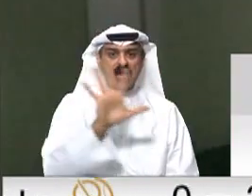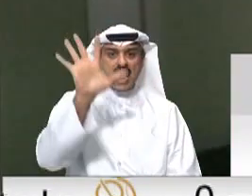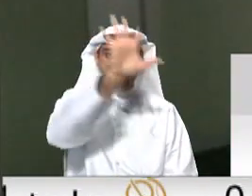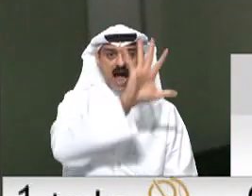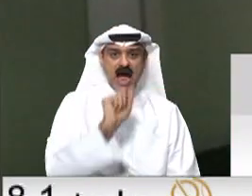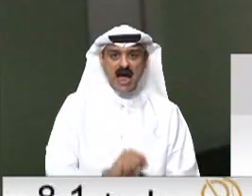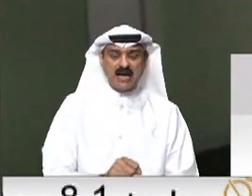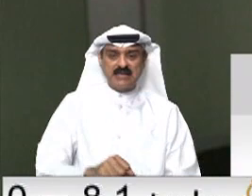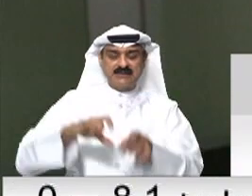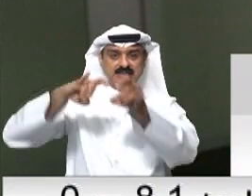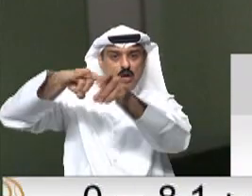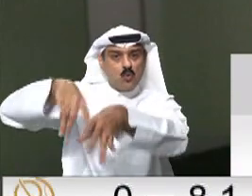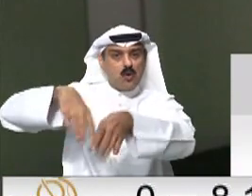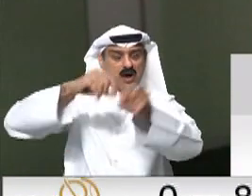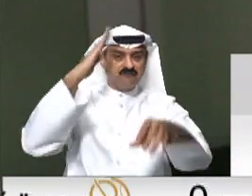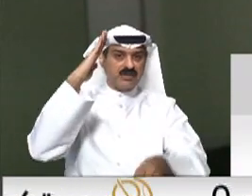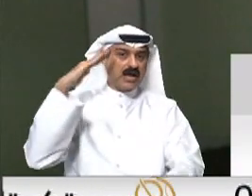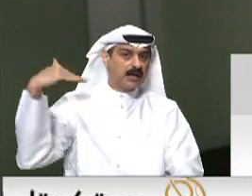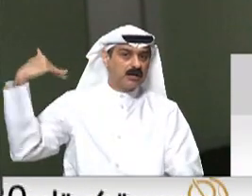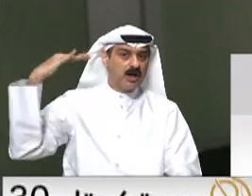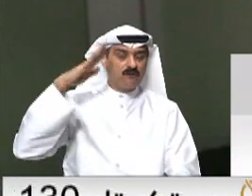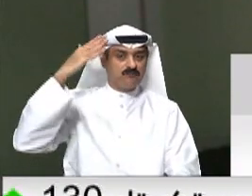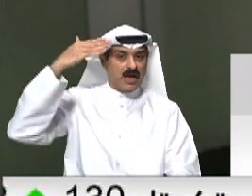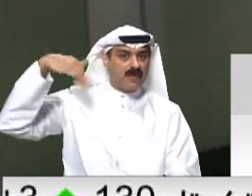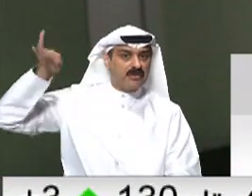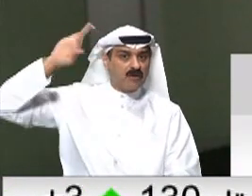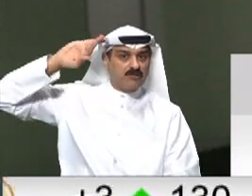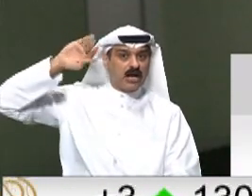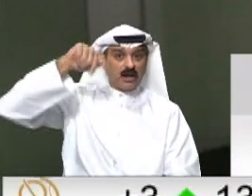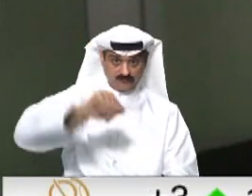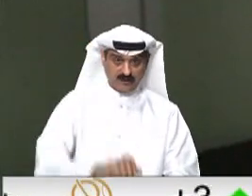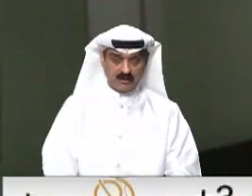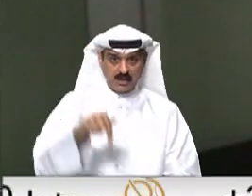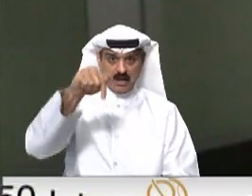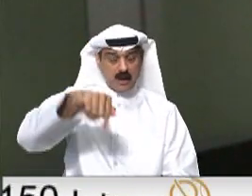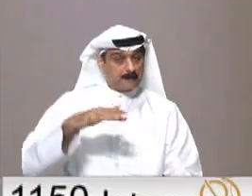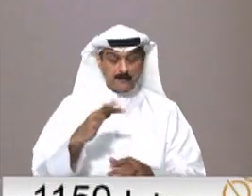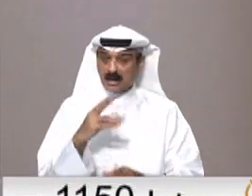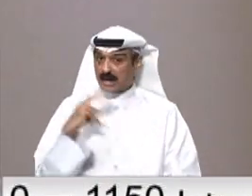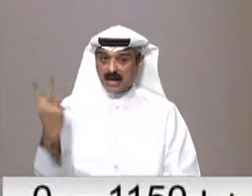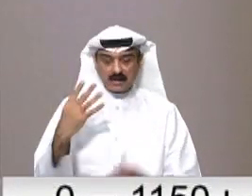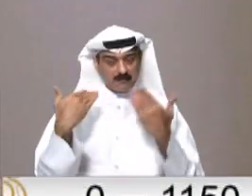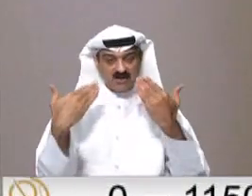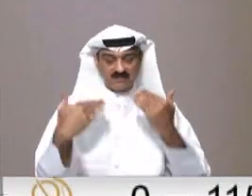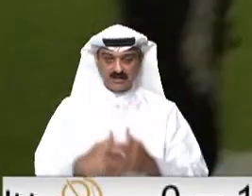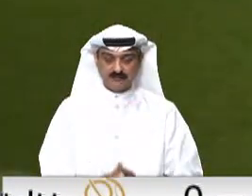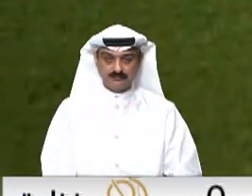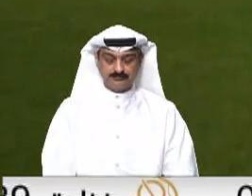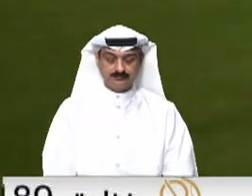اوقايه بما يعني انه لا توجد اي منافسه من خارج القارتين